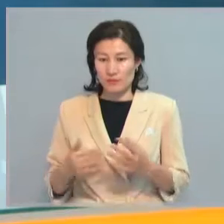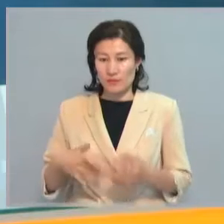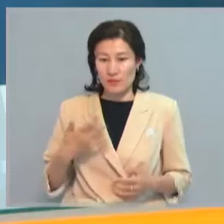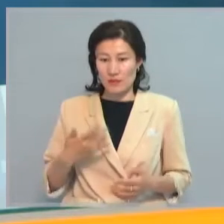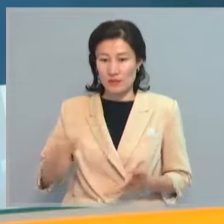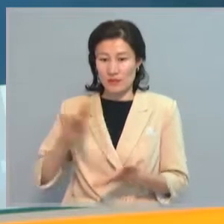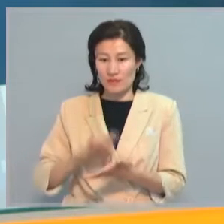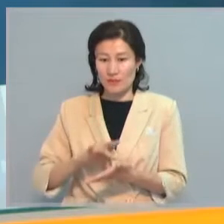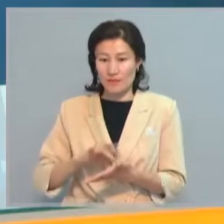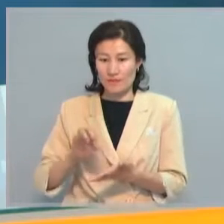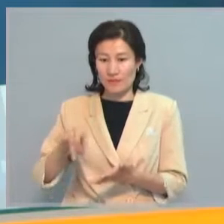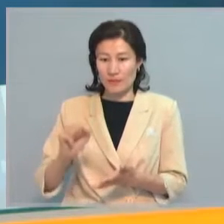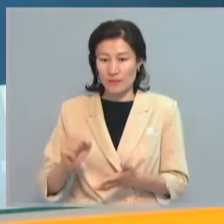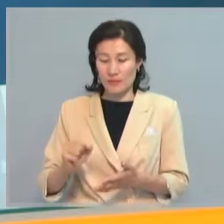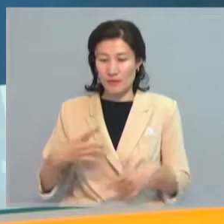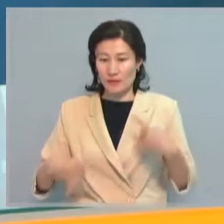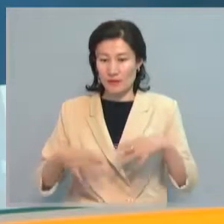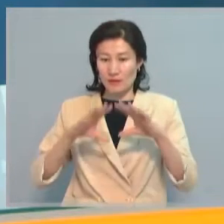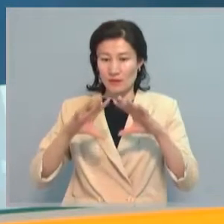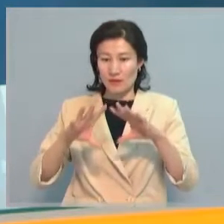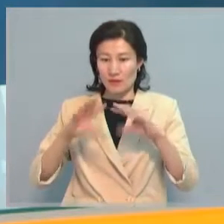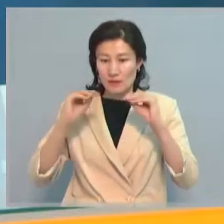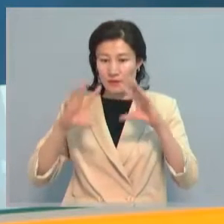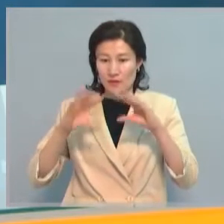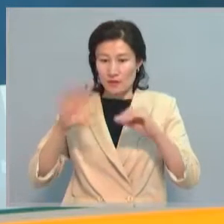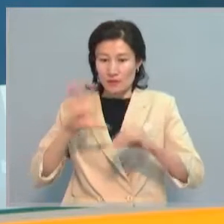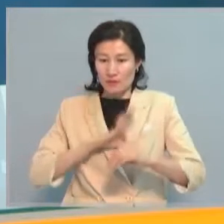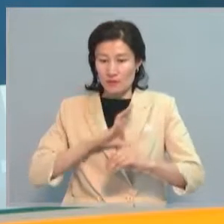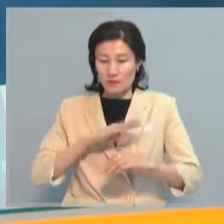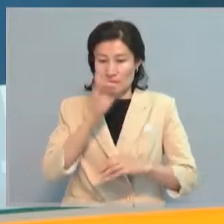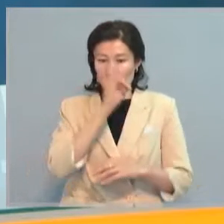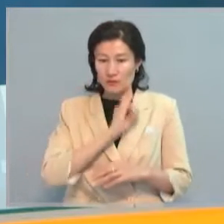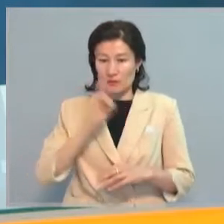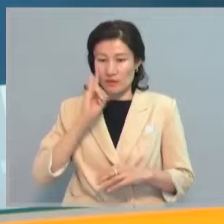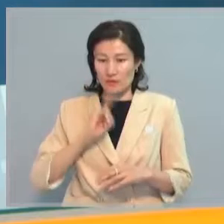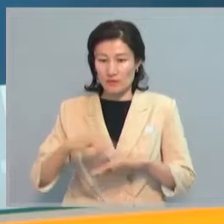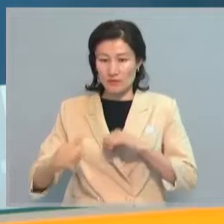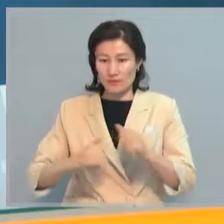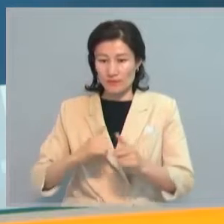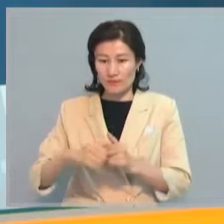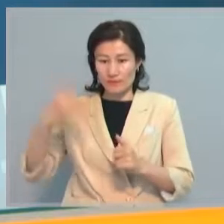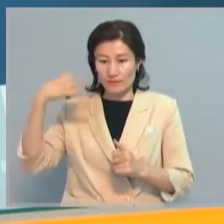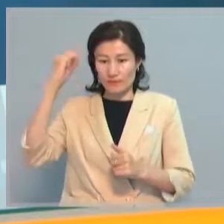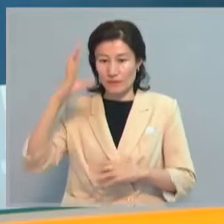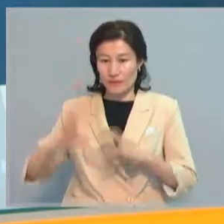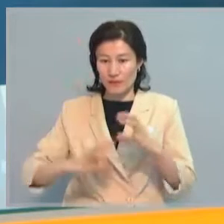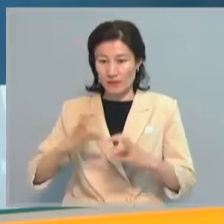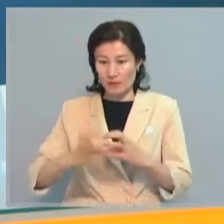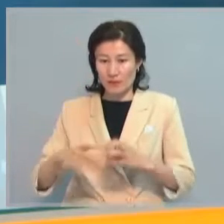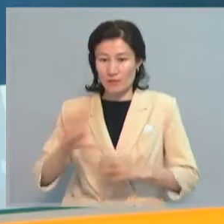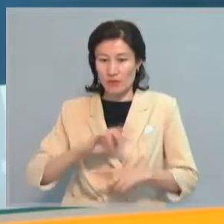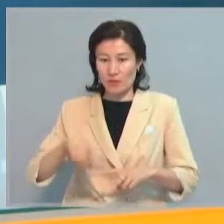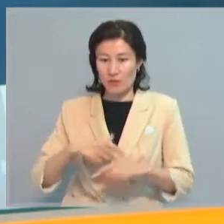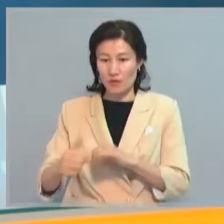Тараз қаласындағы Тараз Арена стадионында волейболдан жоғарғы лигадағы әйелдер арасында кезекті Қазақстан чемпионаты өтуде.